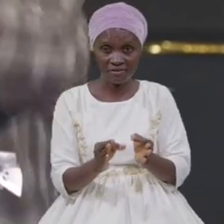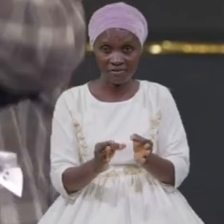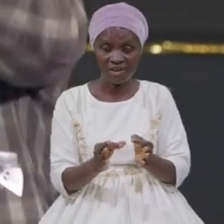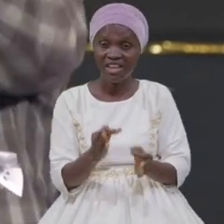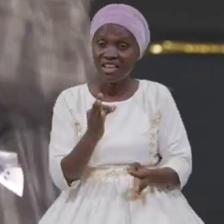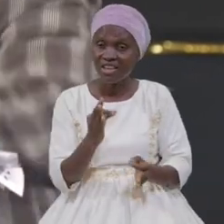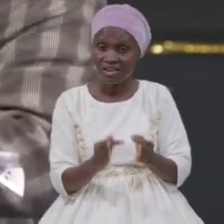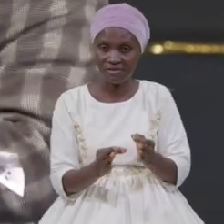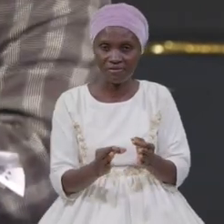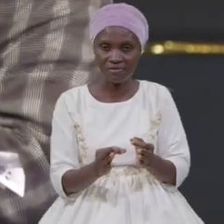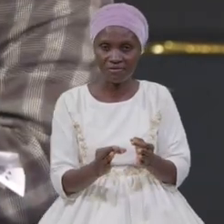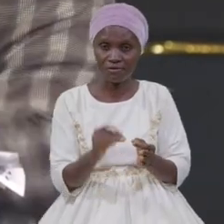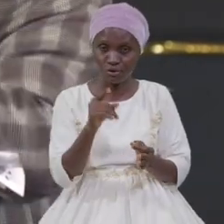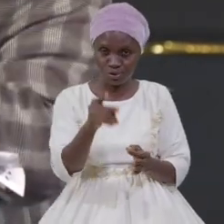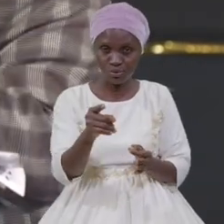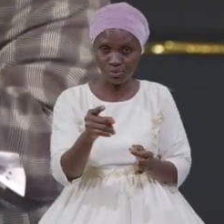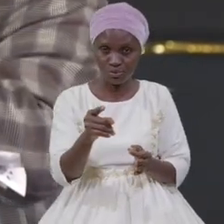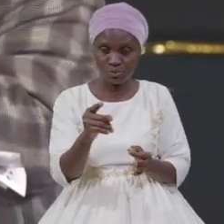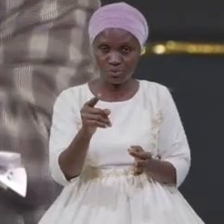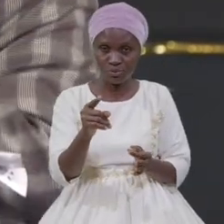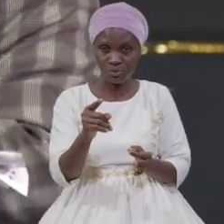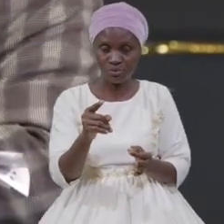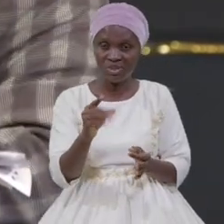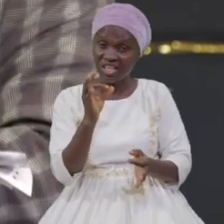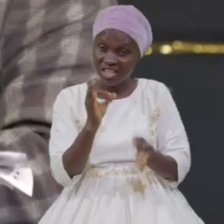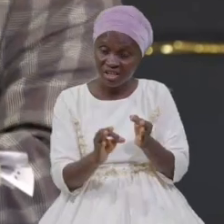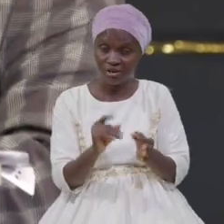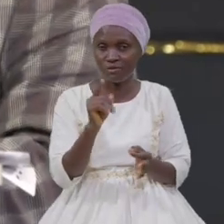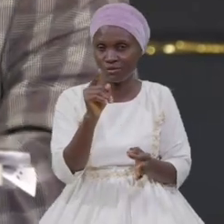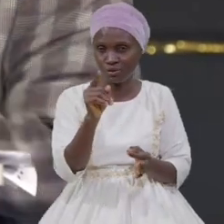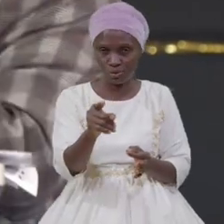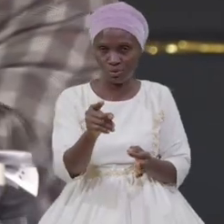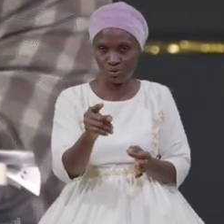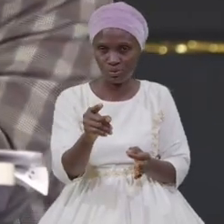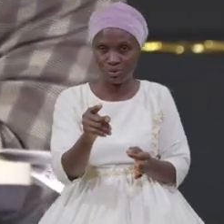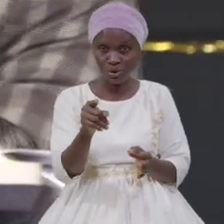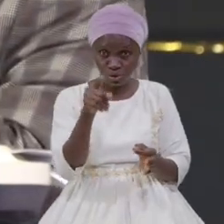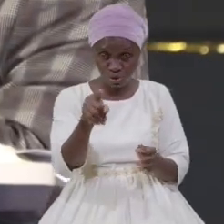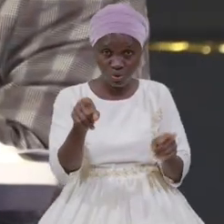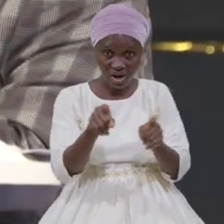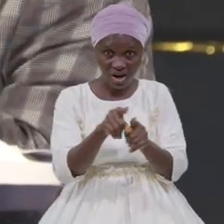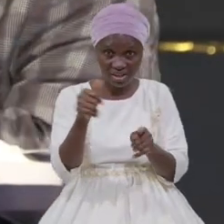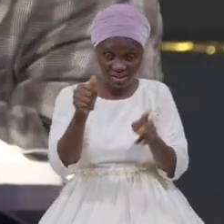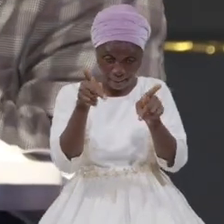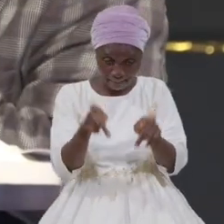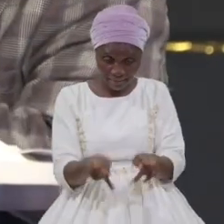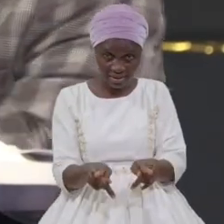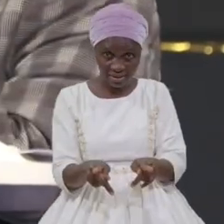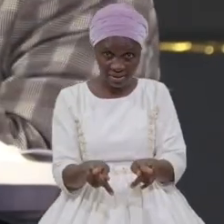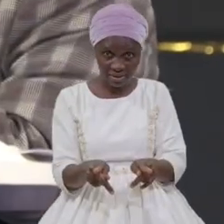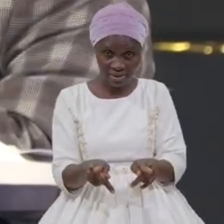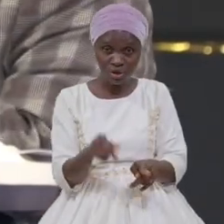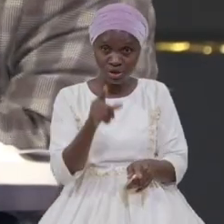Si toi, ça dit toi, ça veut dire toi en toi au singulier.